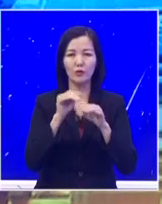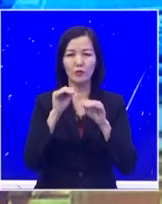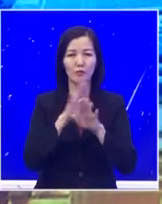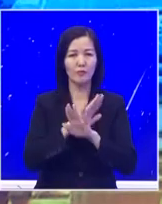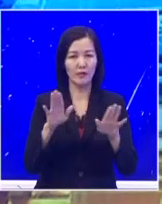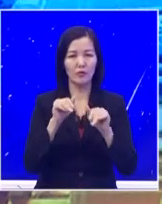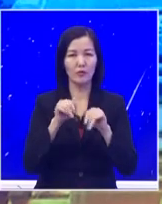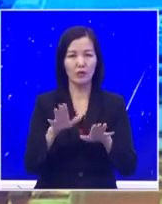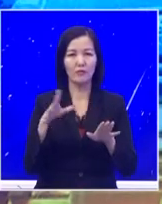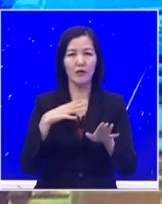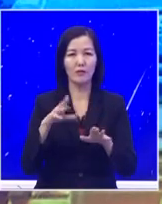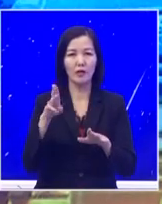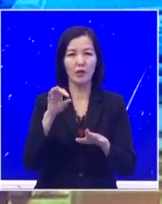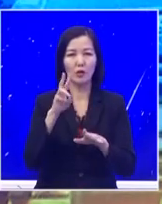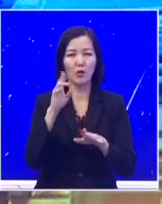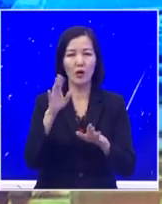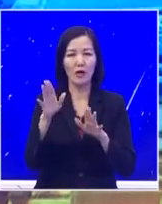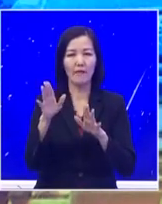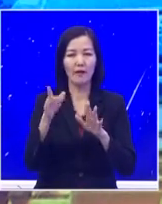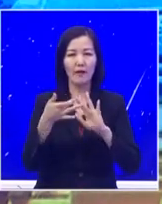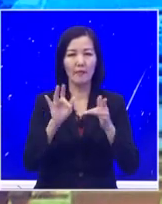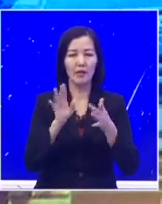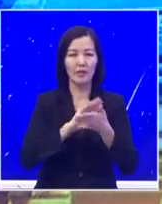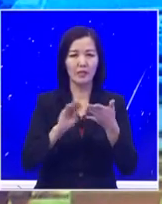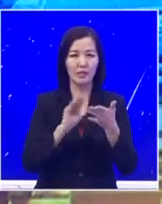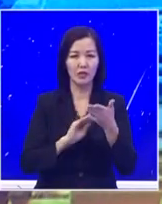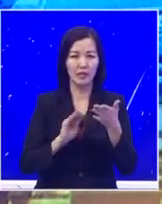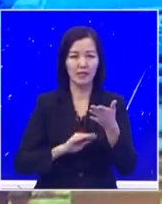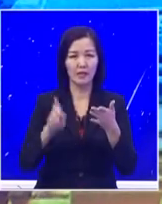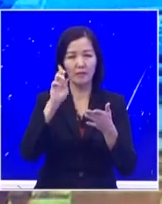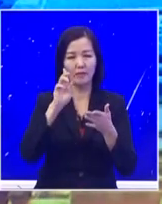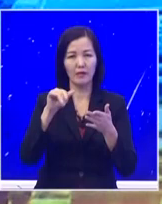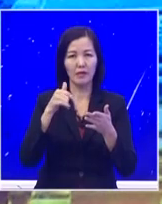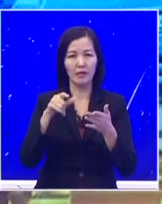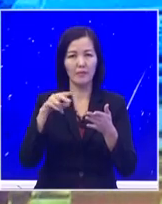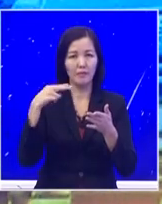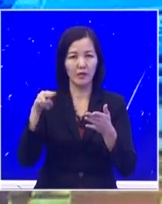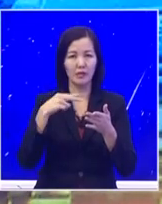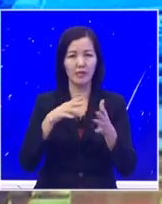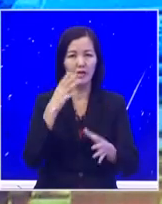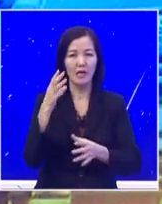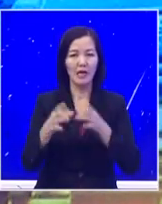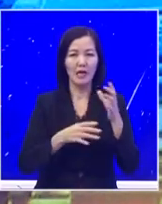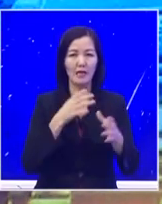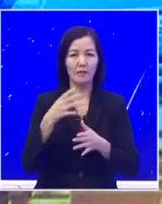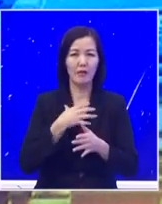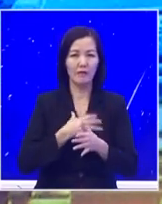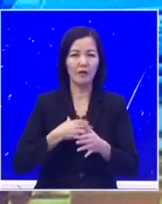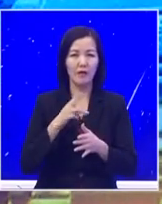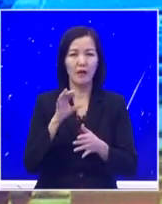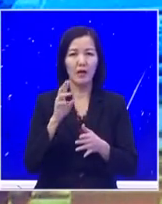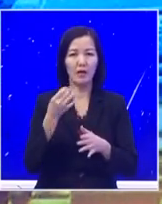жайында Қасым Жомарт Тоқаев Твиттердегі парақшасында жазды. Мемлекет басшысының бұл ұйғарымына әлемді үрейлендірген коронавирус себеп.